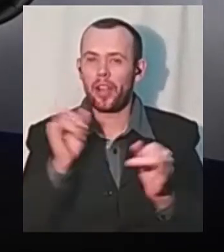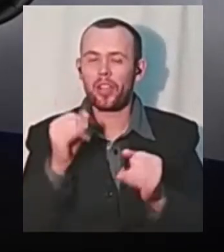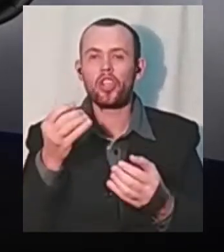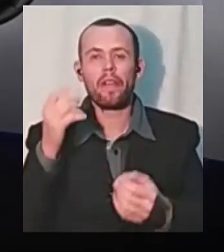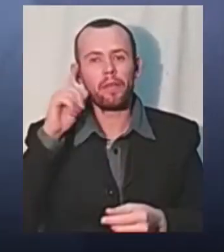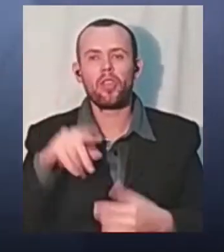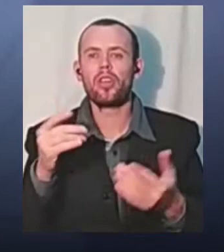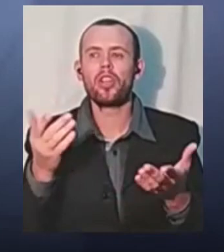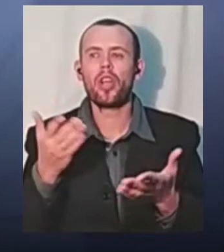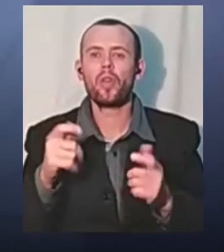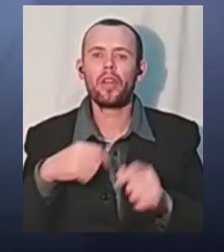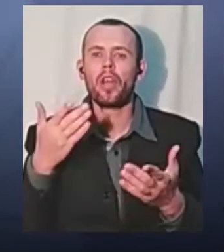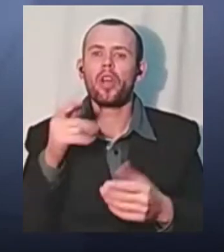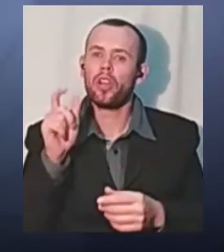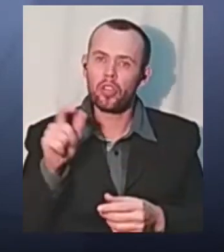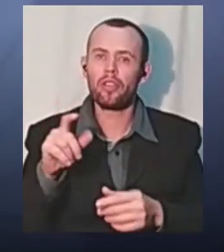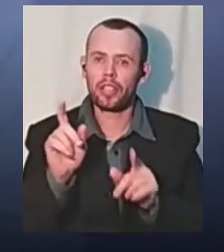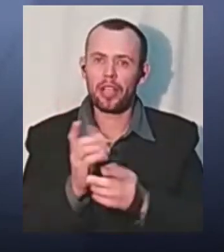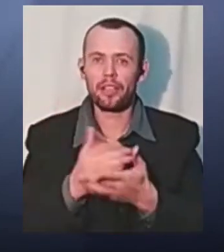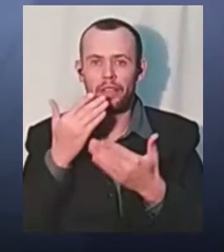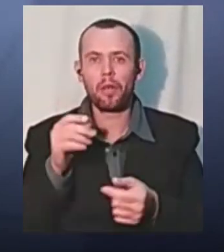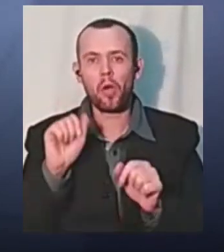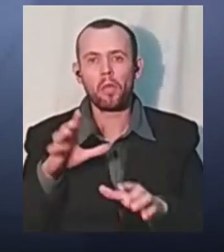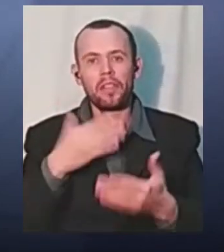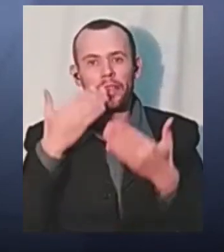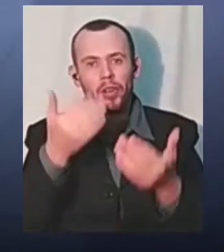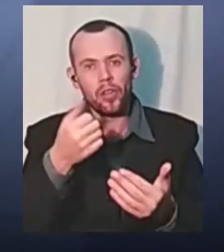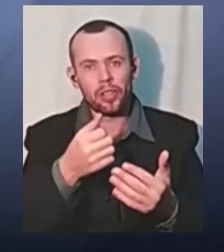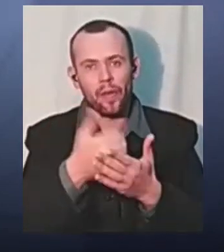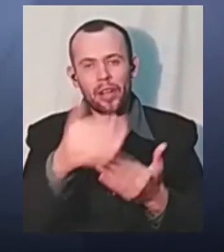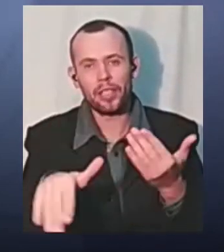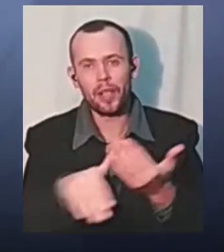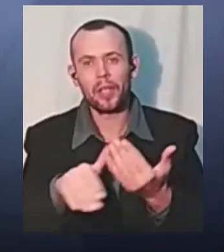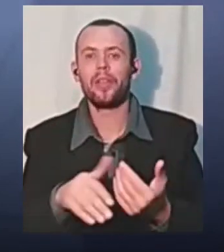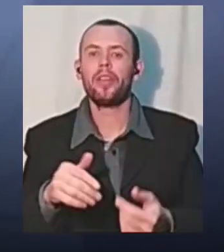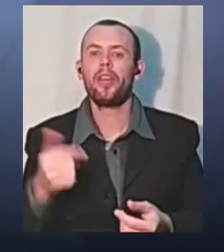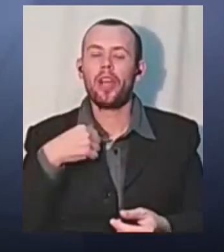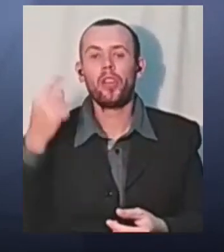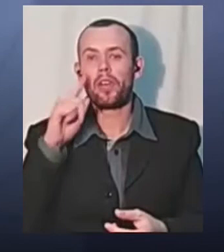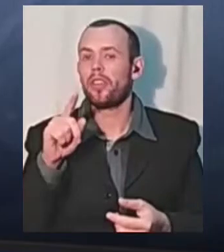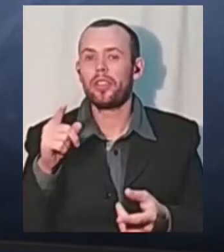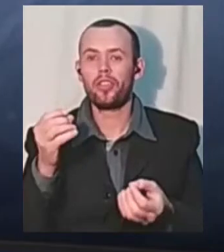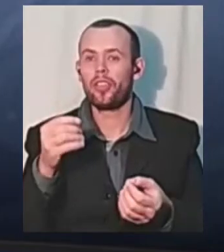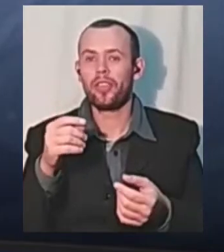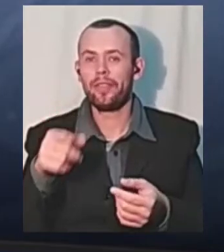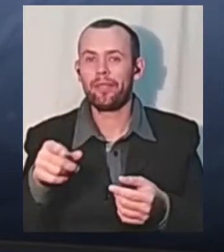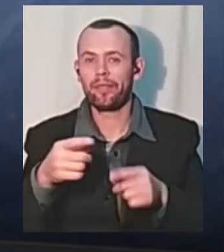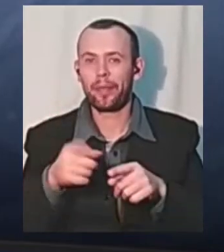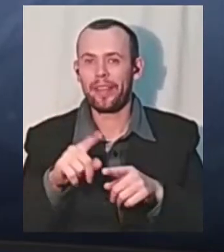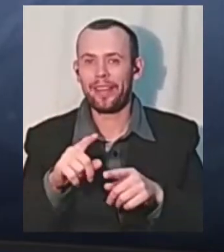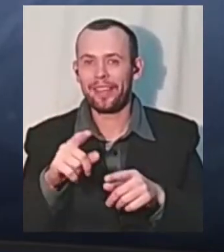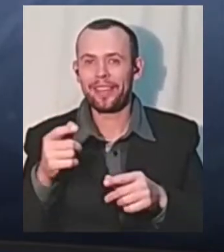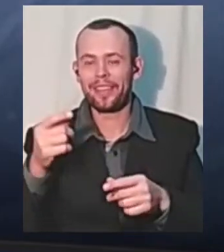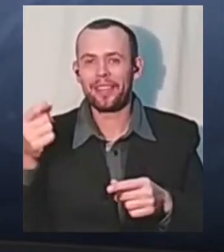якісь випадки, коли люди все ж таки звернулися? Можливо, до вас зверталися з допомогою вже? Я думаю, що вони ще не встигли оговтатися. Ну так,